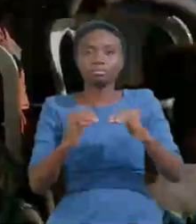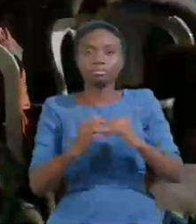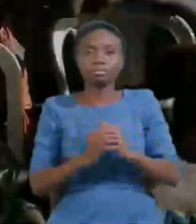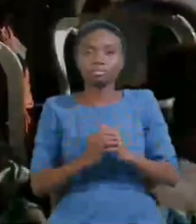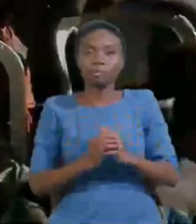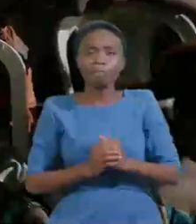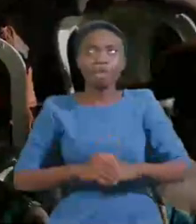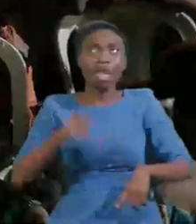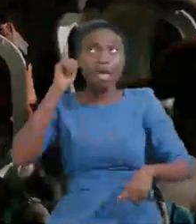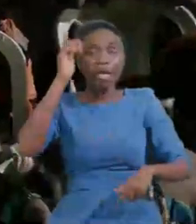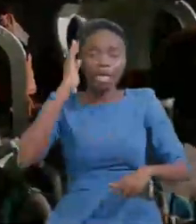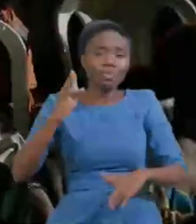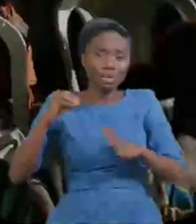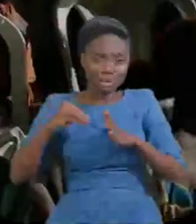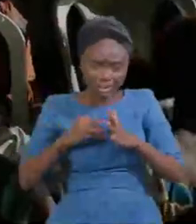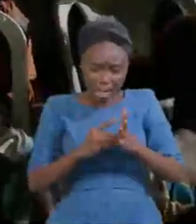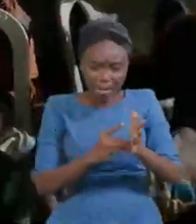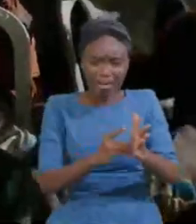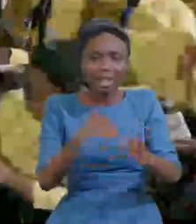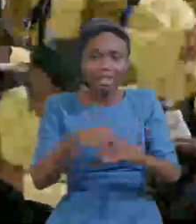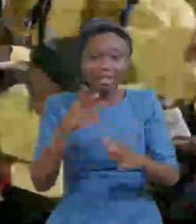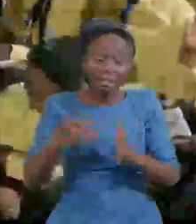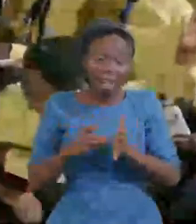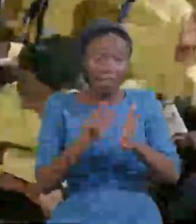Ce soir, tu vas avancer